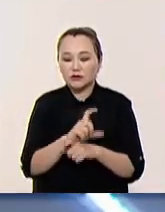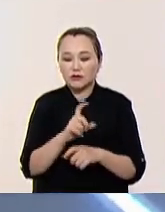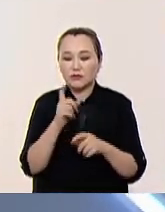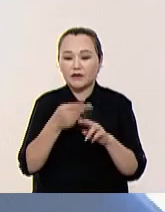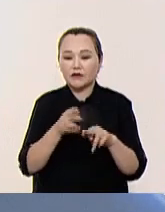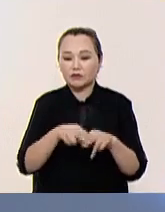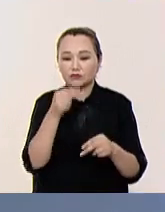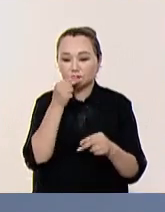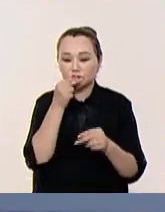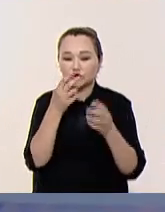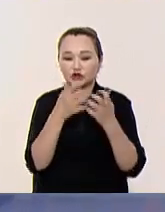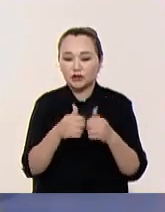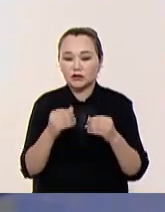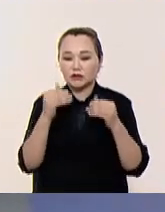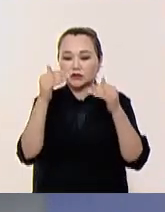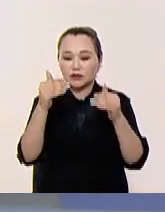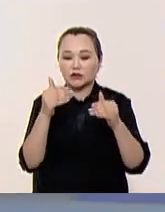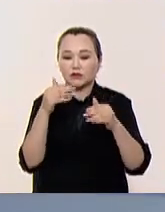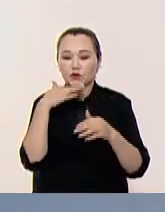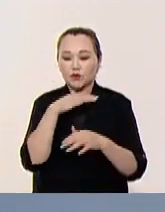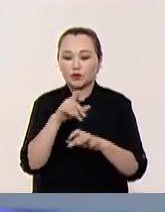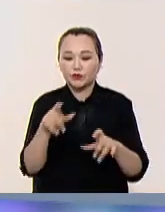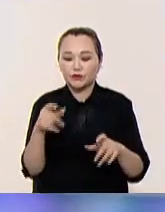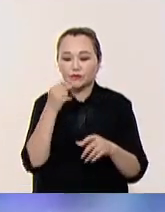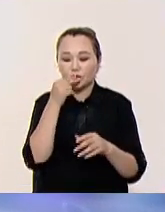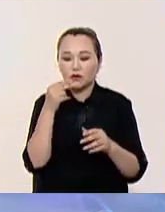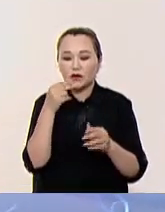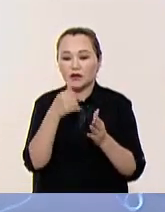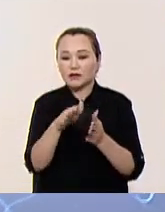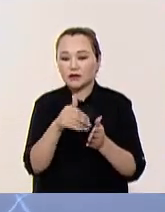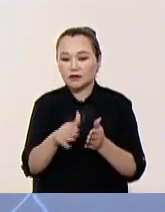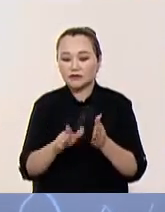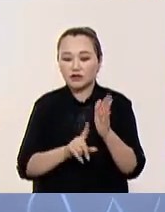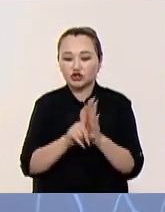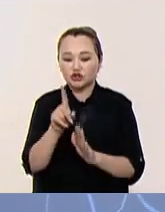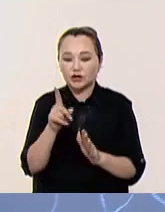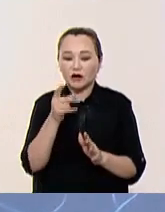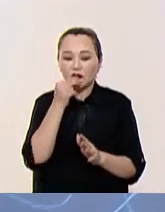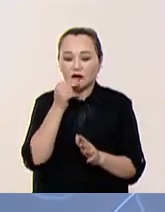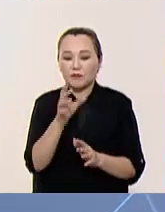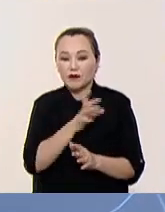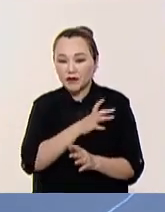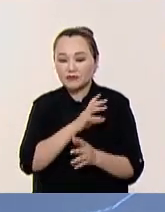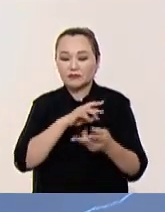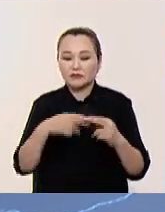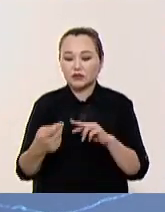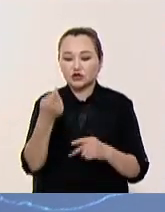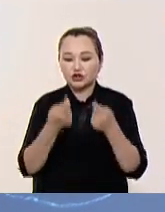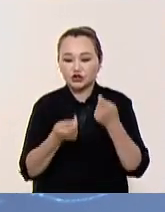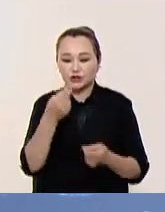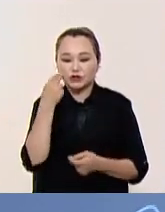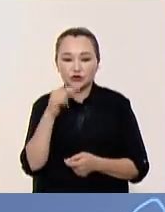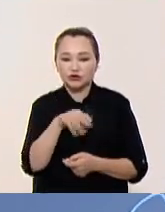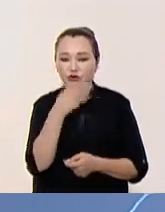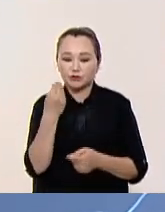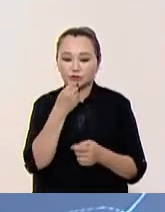Өйткені азық-түліктің құны шарықтап бара жатқандықтан көпшілік көп тағамнан бас тартып жатыр. Ал құнарлы өнімнің орнын арзан және